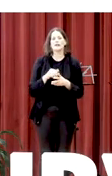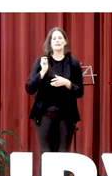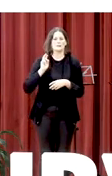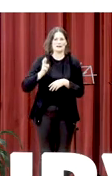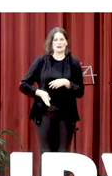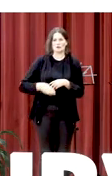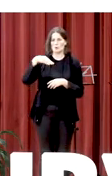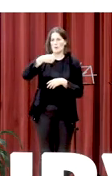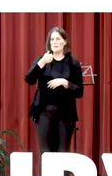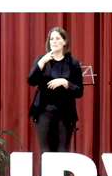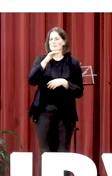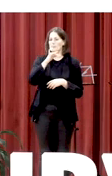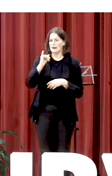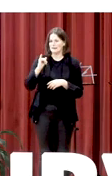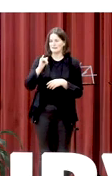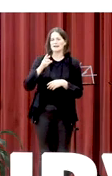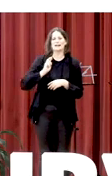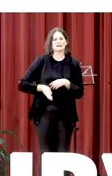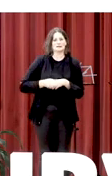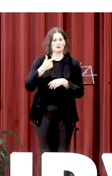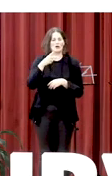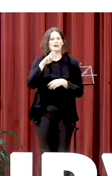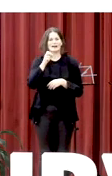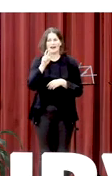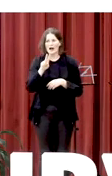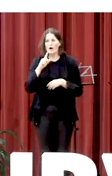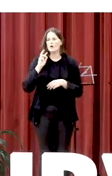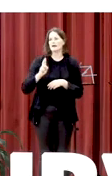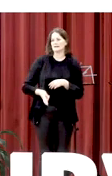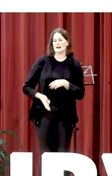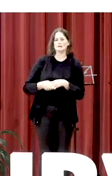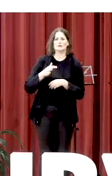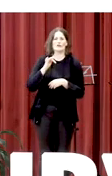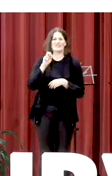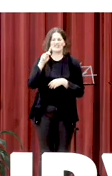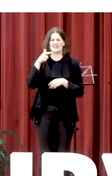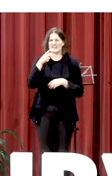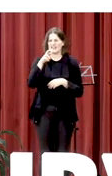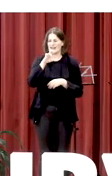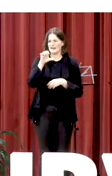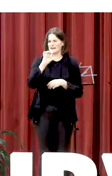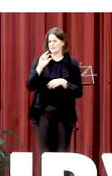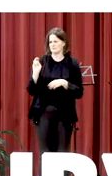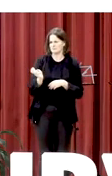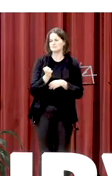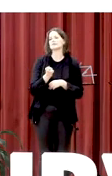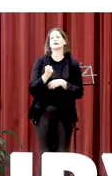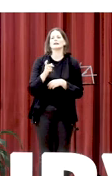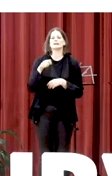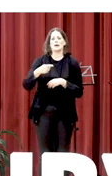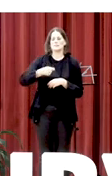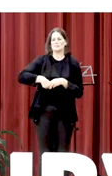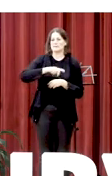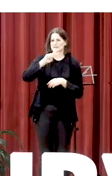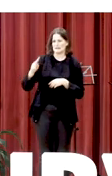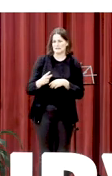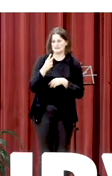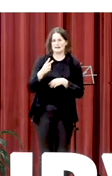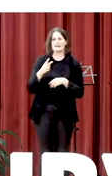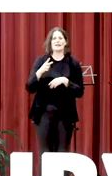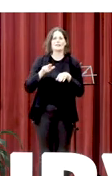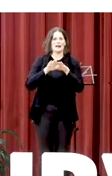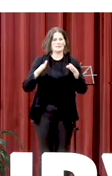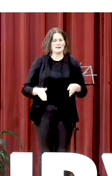rector Martí, rector Grau, rector Ferrer, rector Ana Figueres, vicepresidenta primera de la